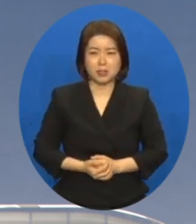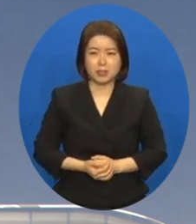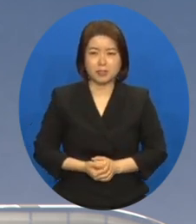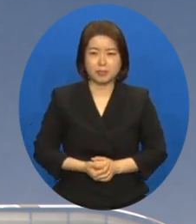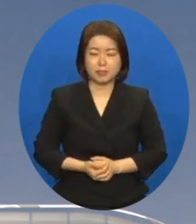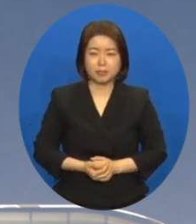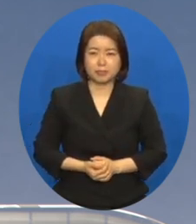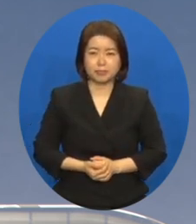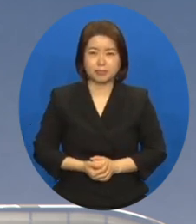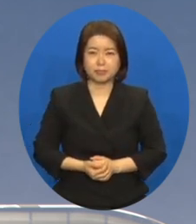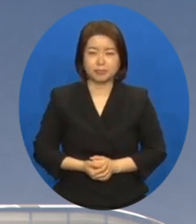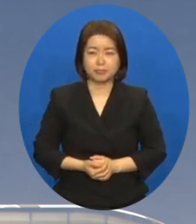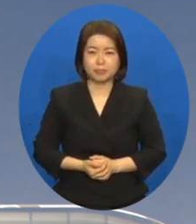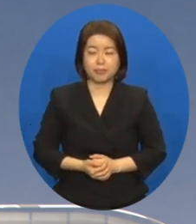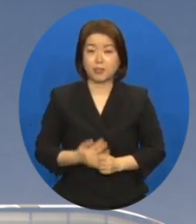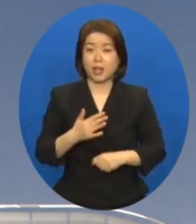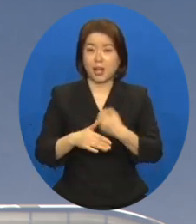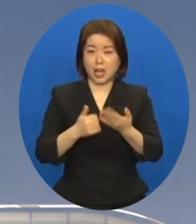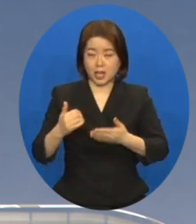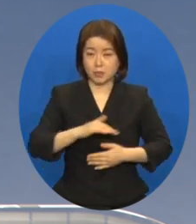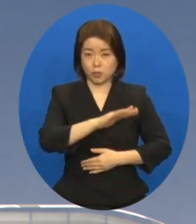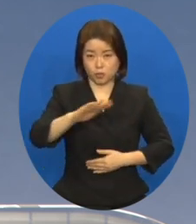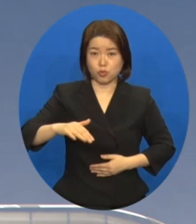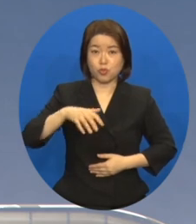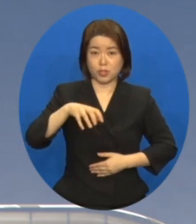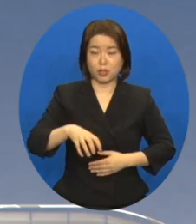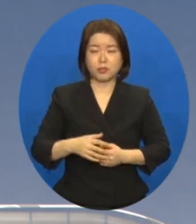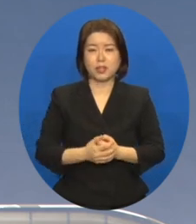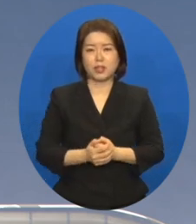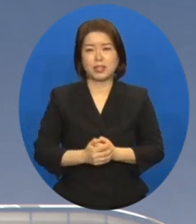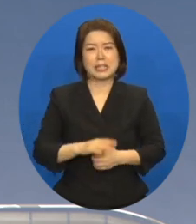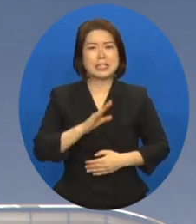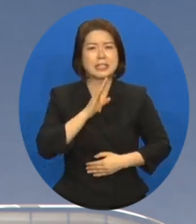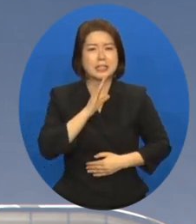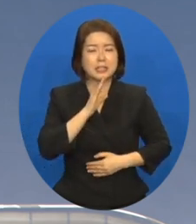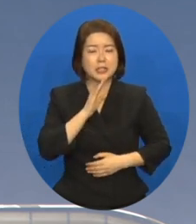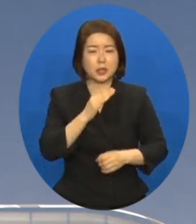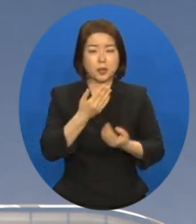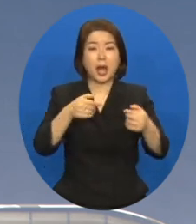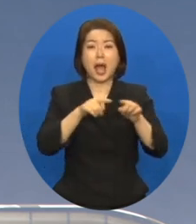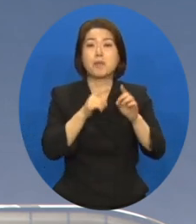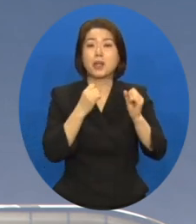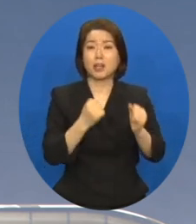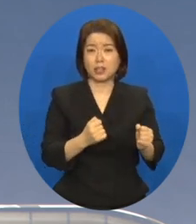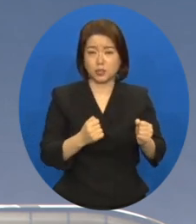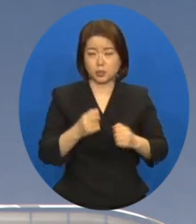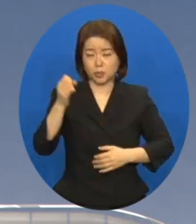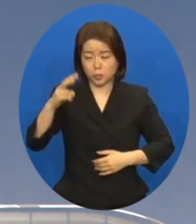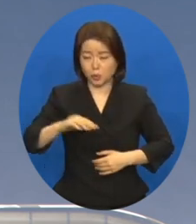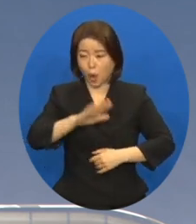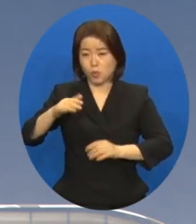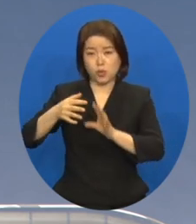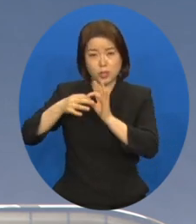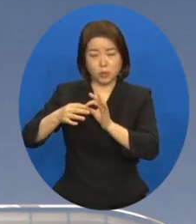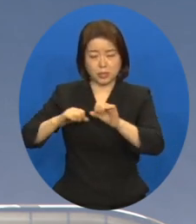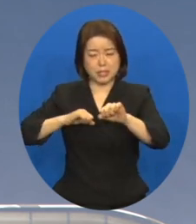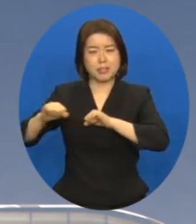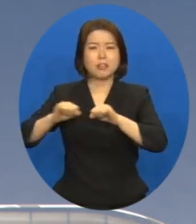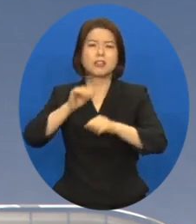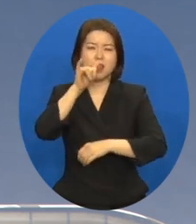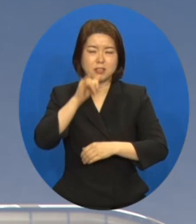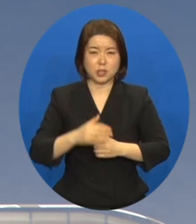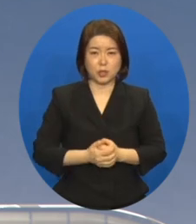여러분, 하나님께서는 우리 가운데 실제로 함께 계시고 그리고 우리를 통해서